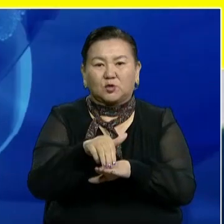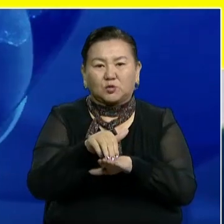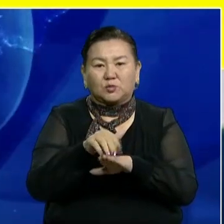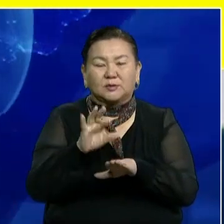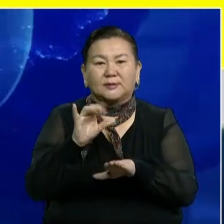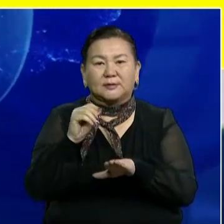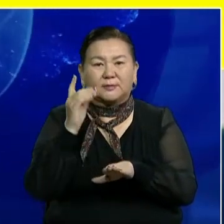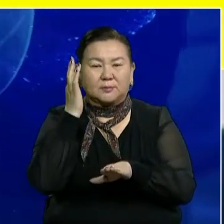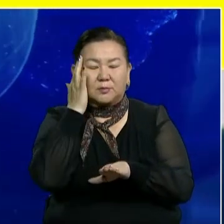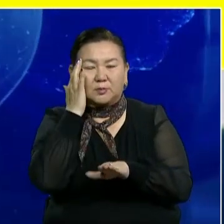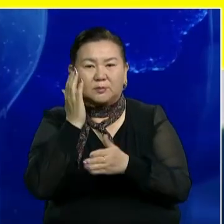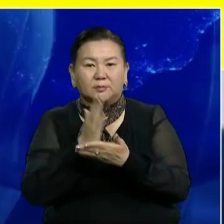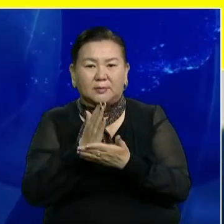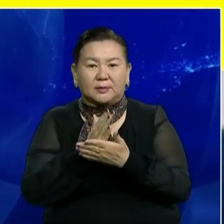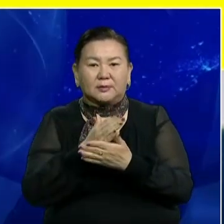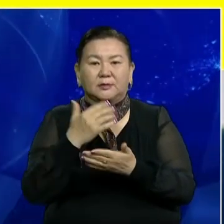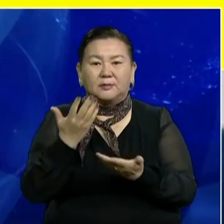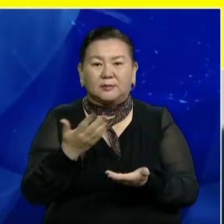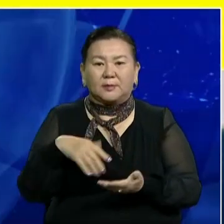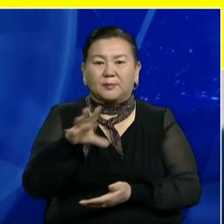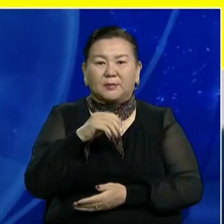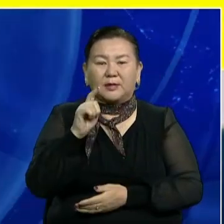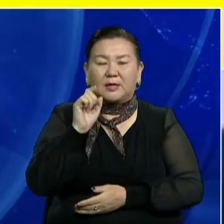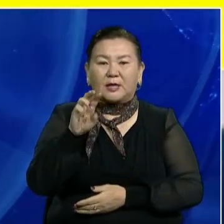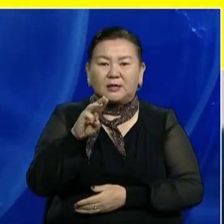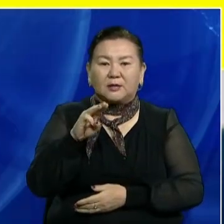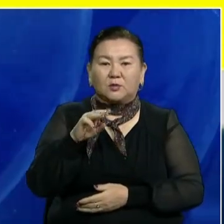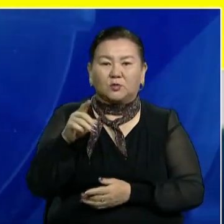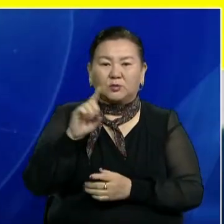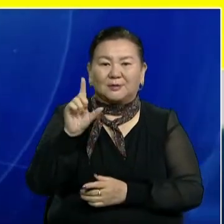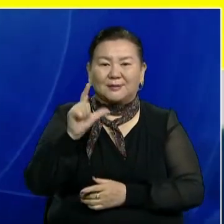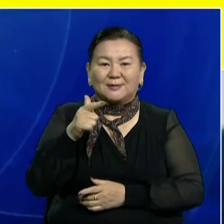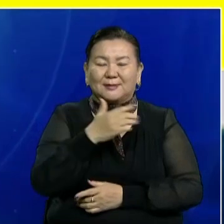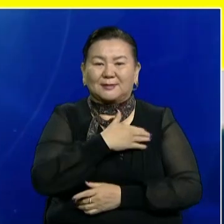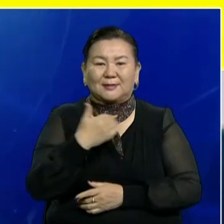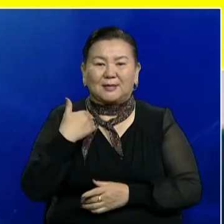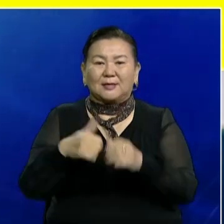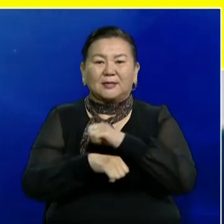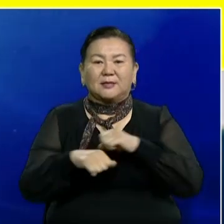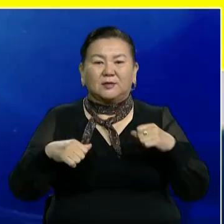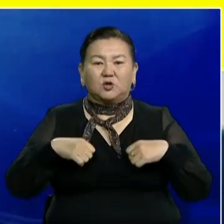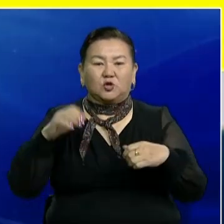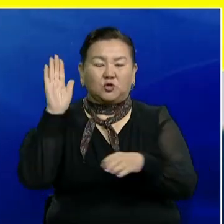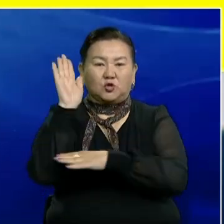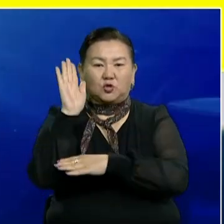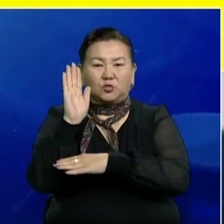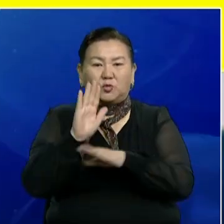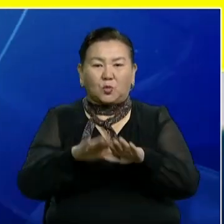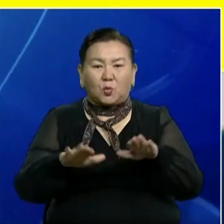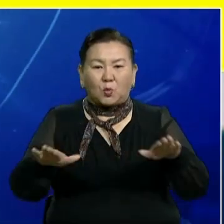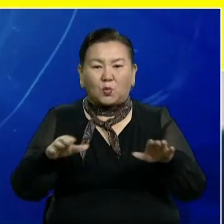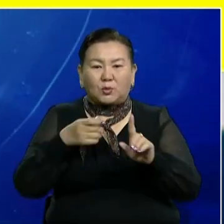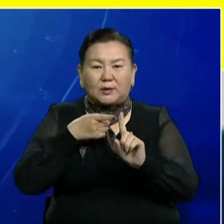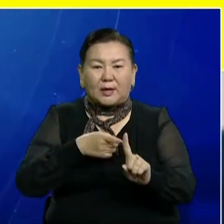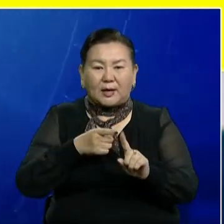вэ гэдэг тал дээр бодож утсан. Энд дээр болохлоороо иргэдийн төлөөлөгчдийн хураал, засаг даргын томын газар тий хүүхд тариуцсан мэрэгчлэлтэн тий гихмитийн